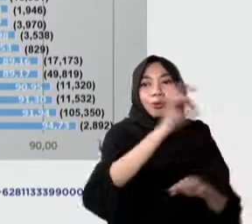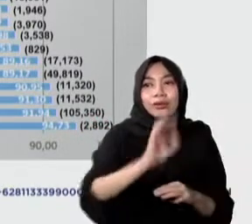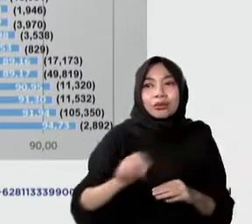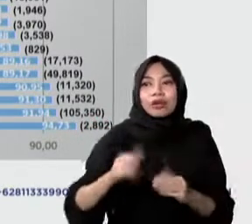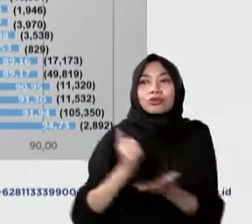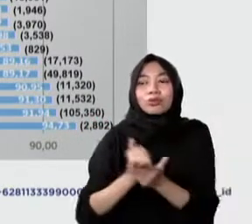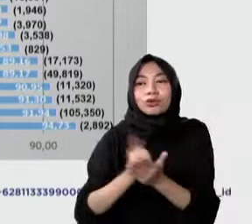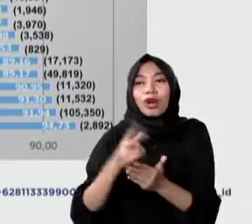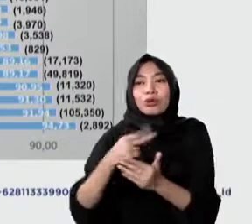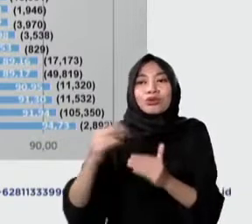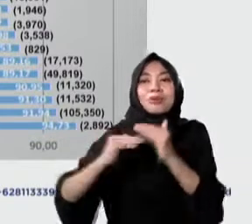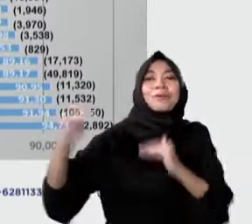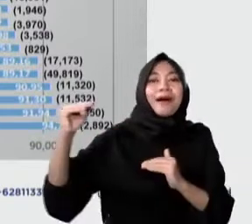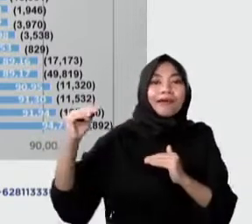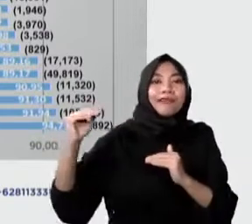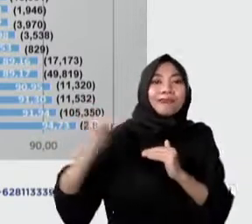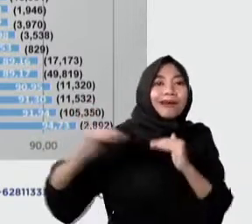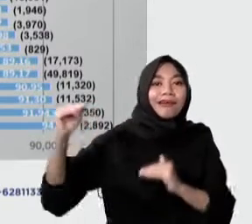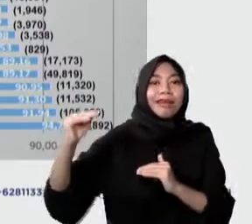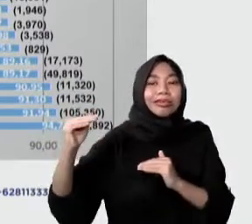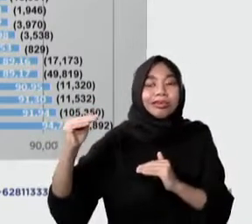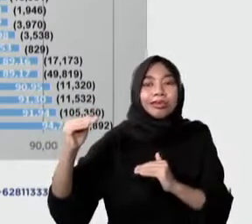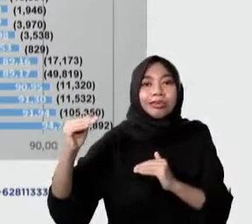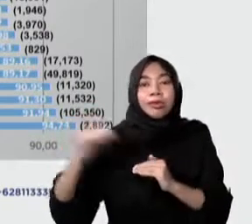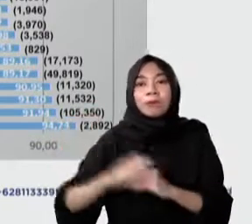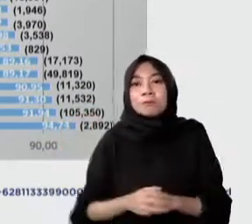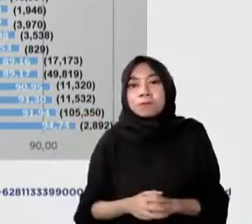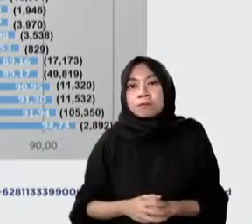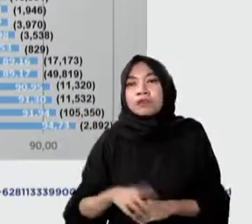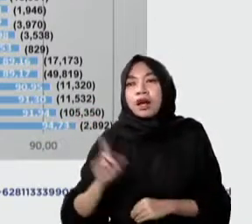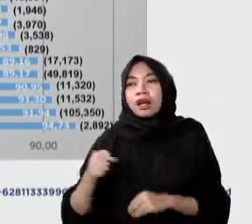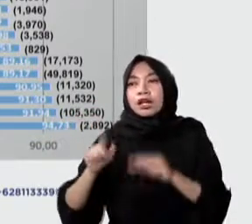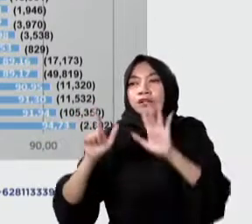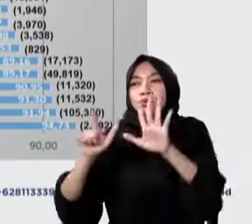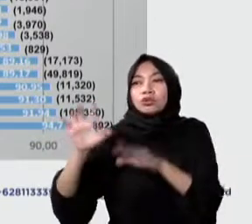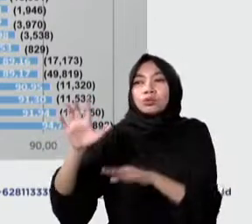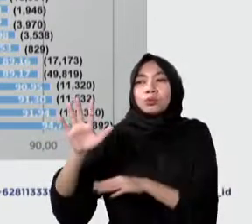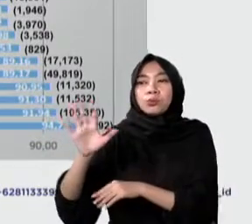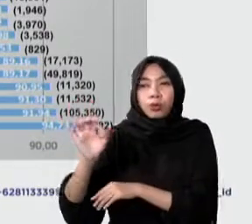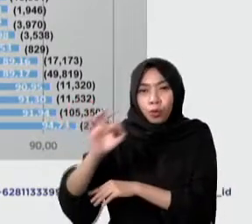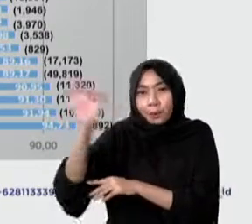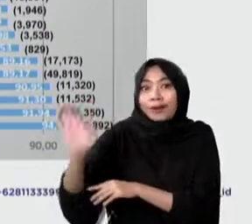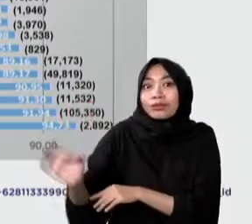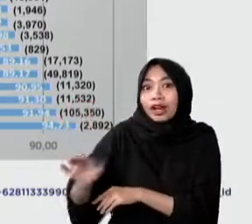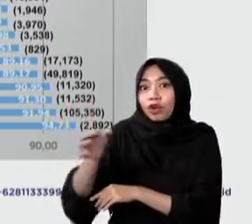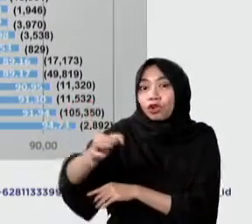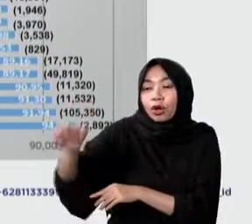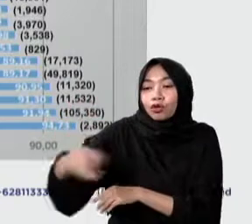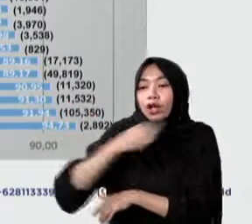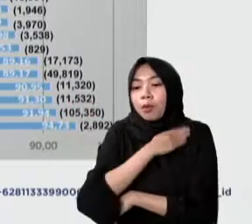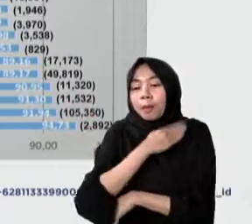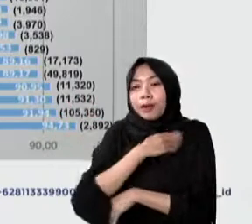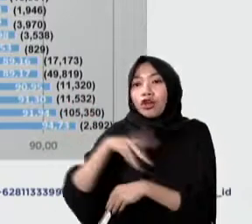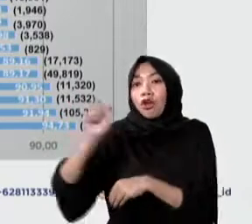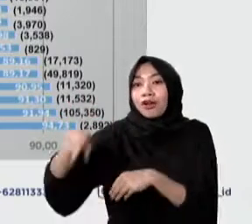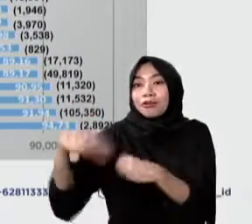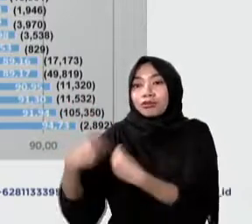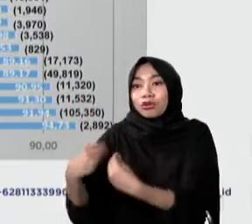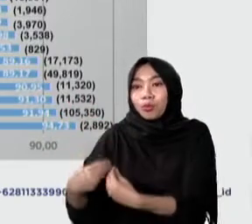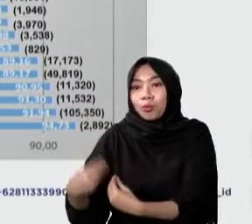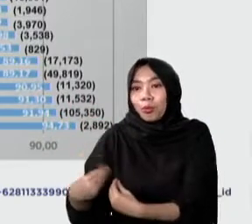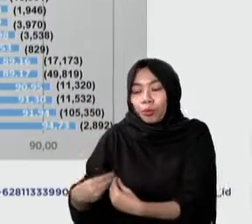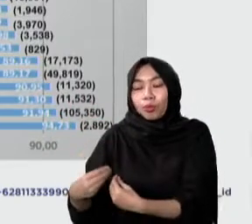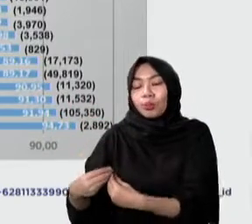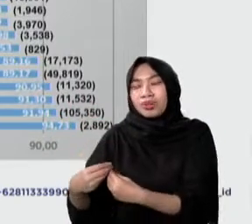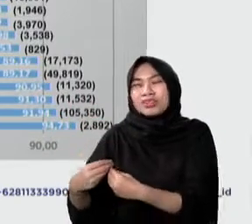60-an%. Jadi kita sebenarnya lebih baik nih. Jadi total hampir 70% kabupaten kota di Indonesia ini sudah memiliki angka kesembuhan di